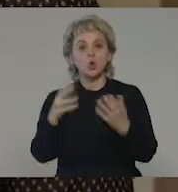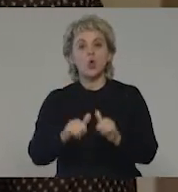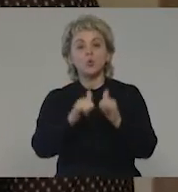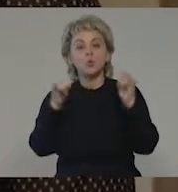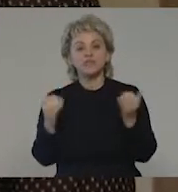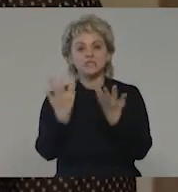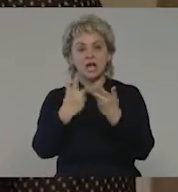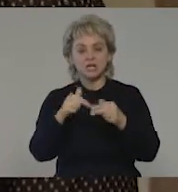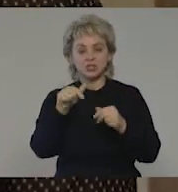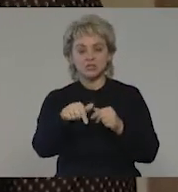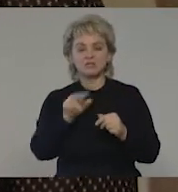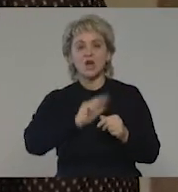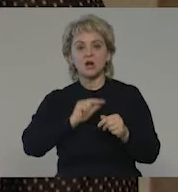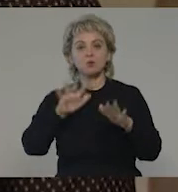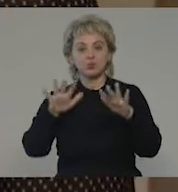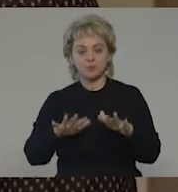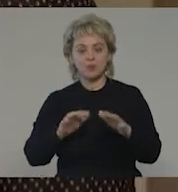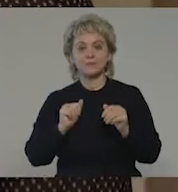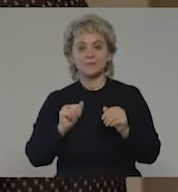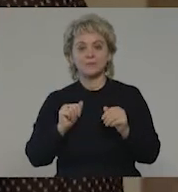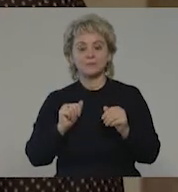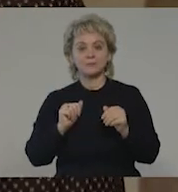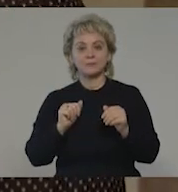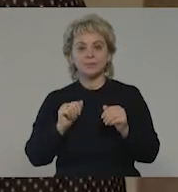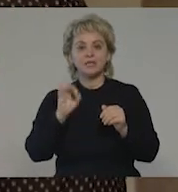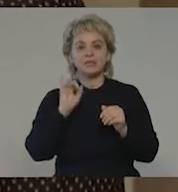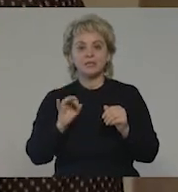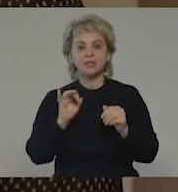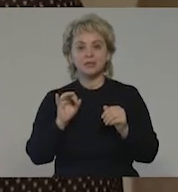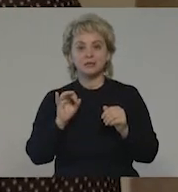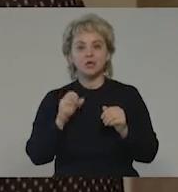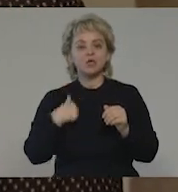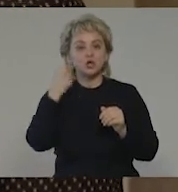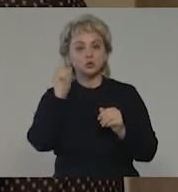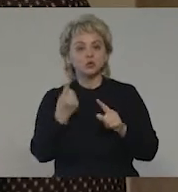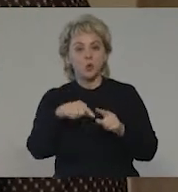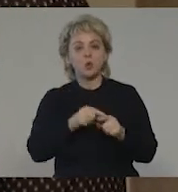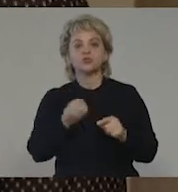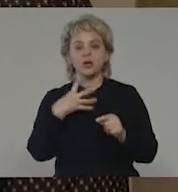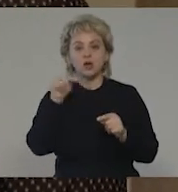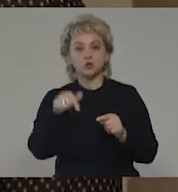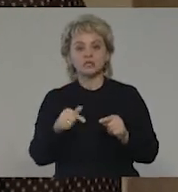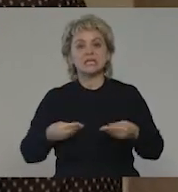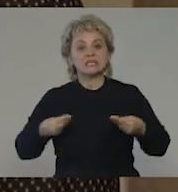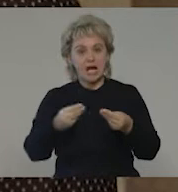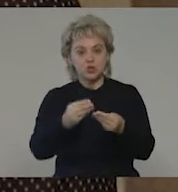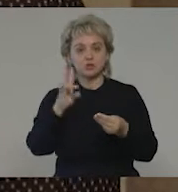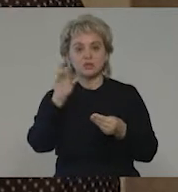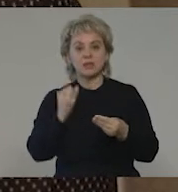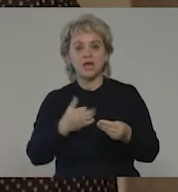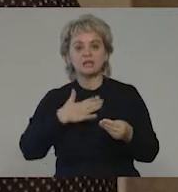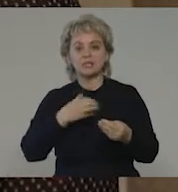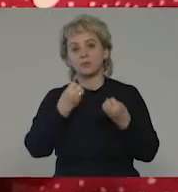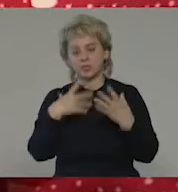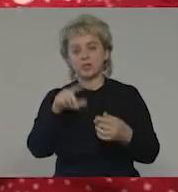увеличится количество рабочих мест. И я думаю, что это очень положительно скажется на нас,